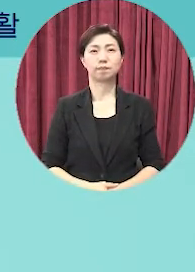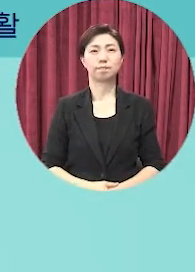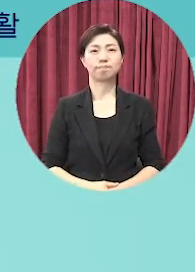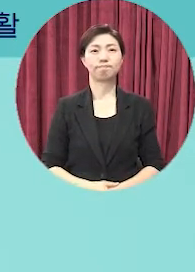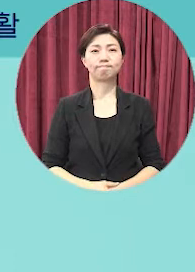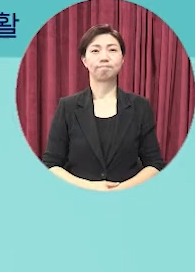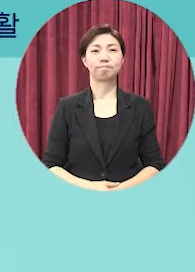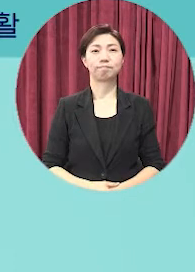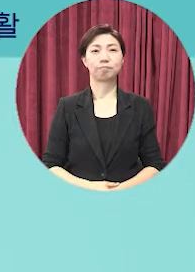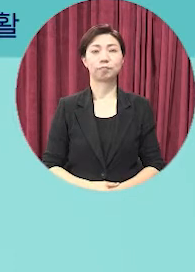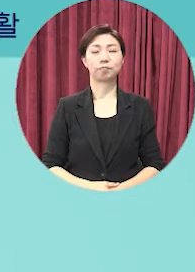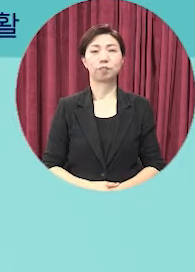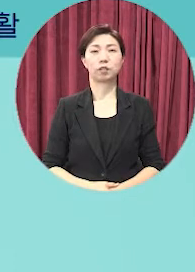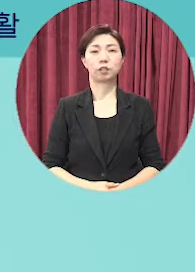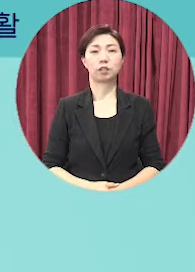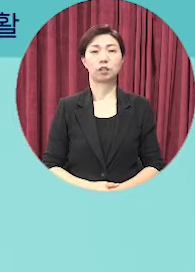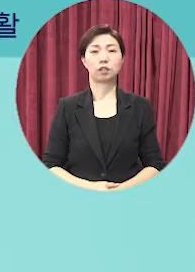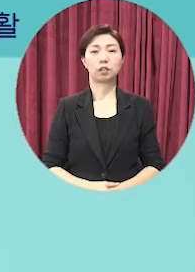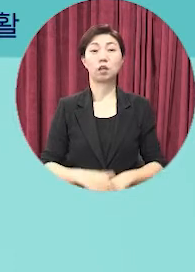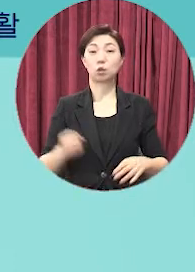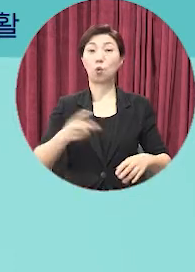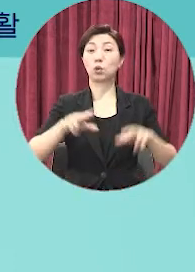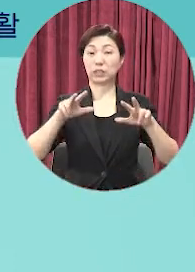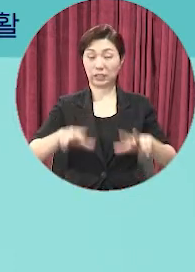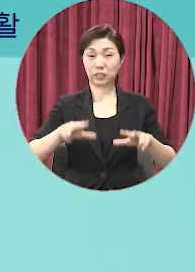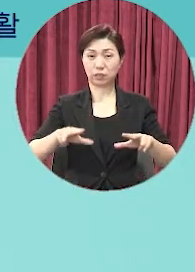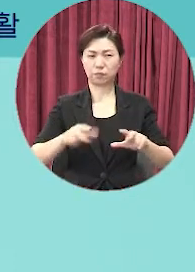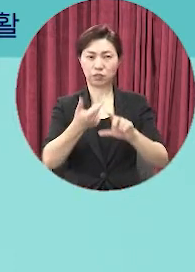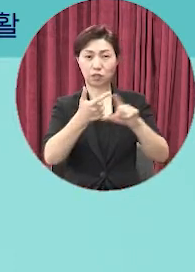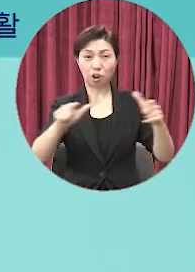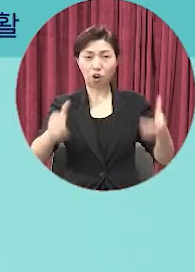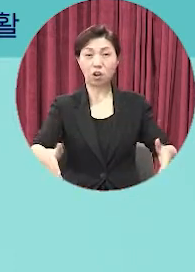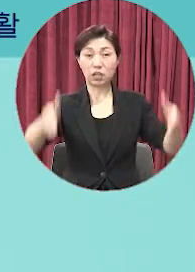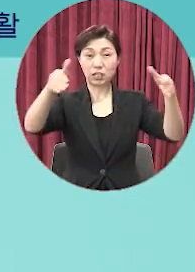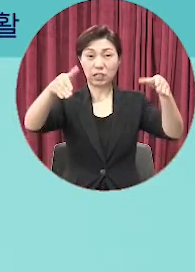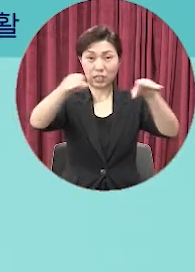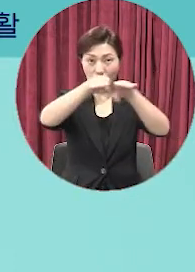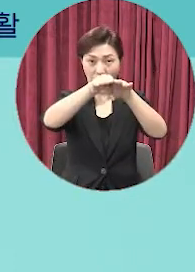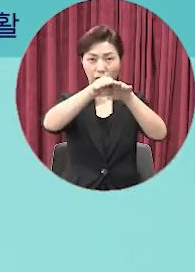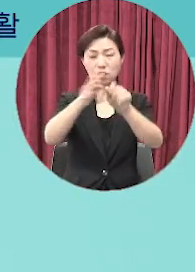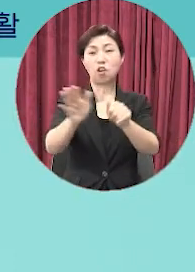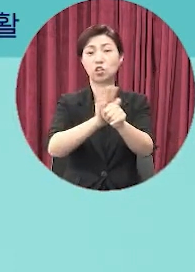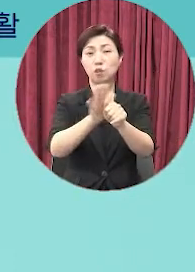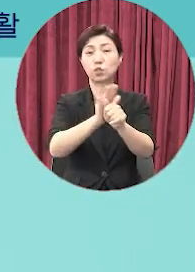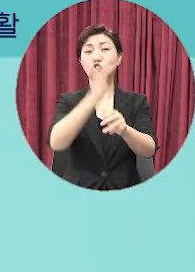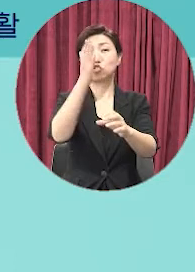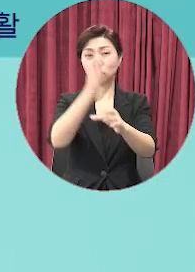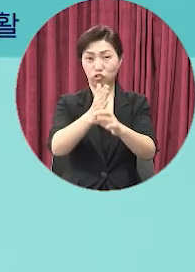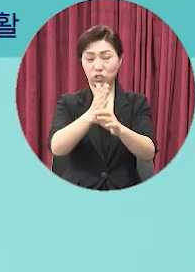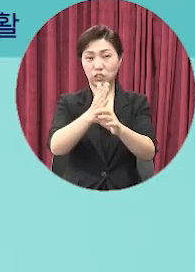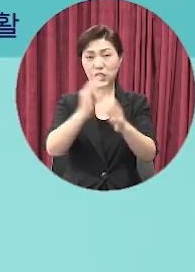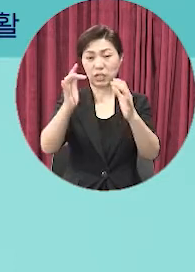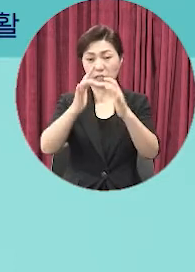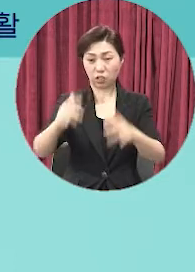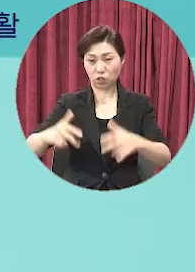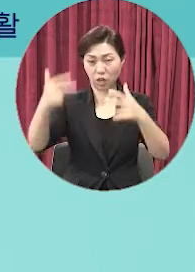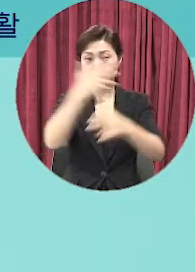그리고 현재 실제 여러 기관에서 제공하고 있는 비대면 건강관리